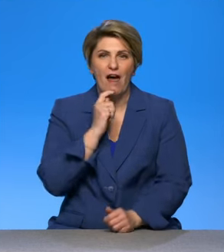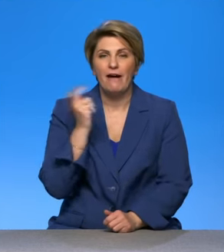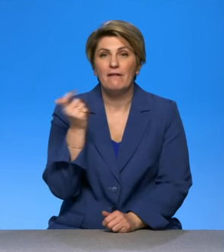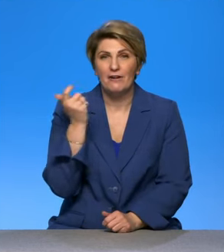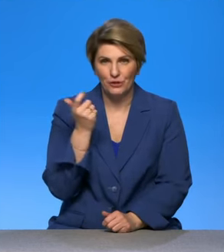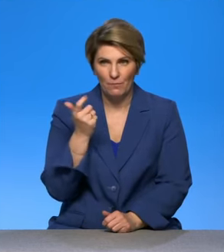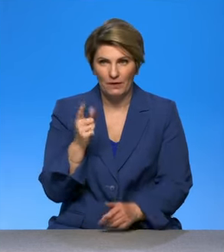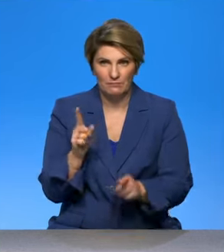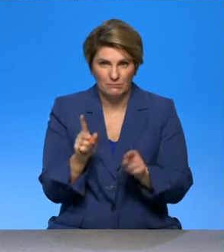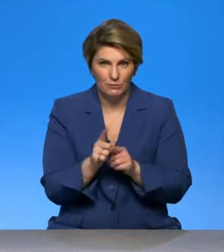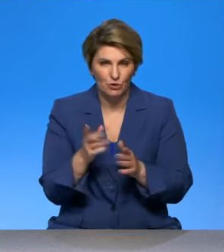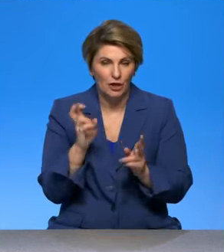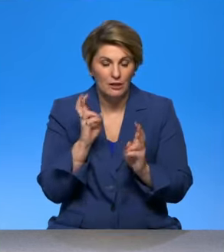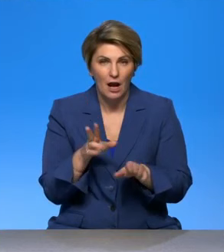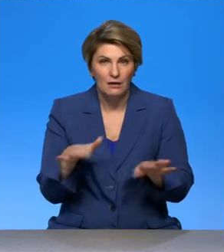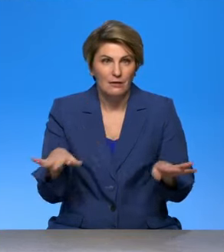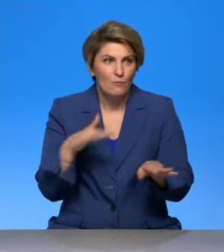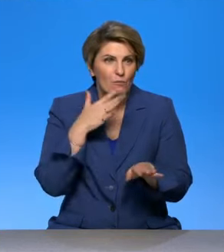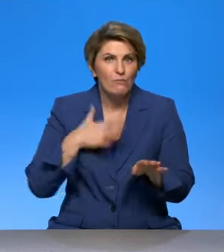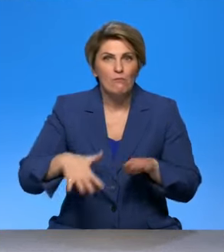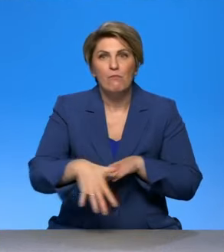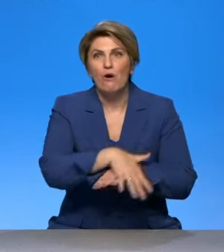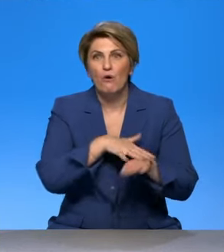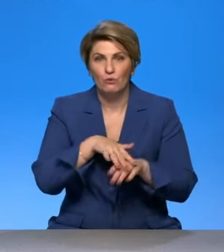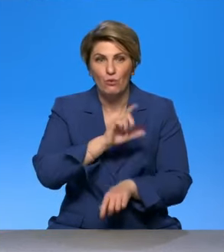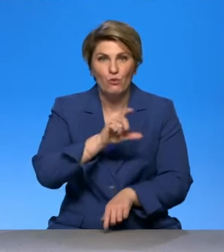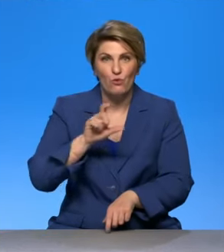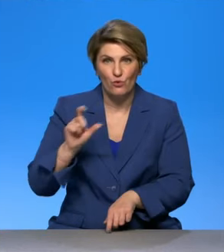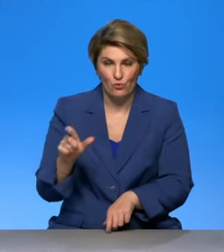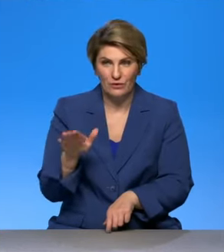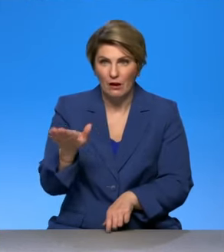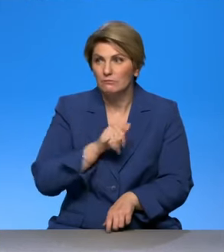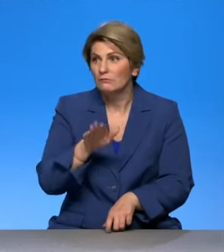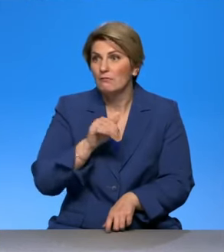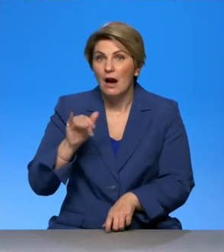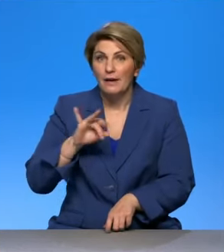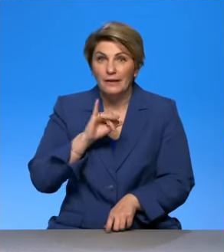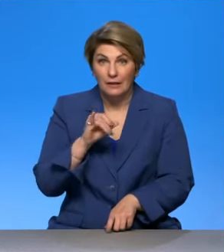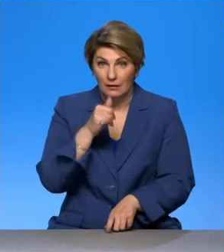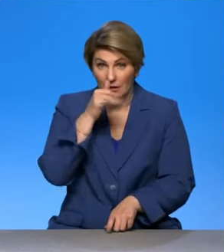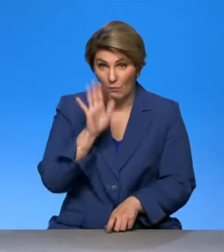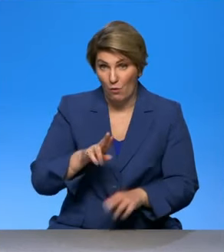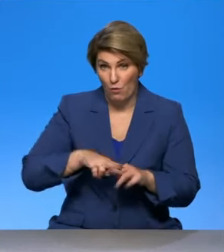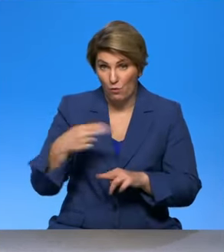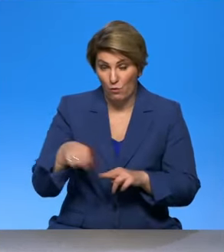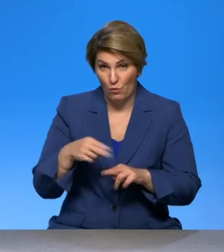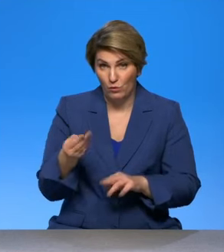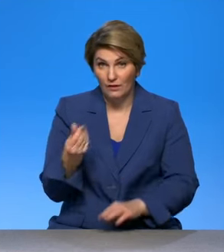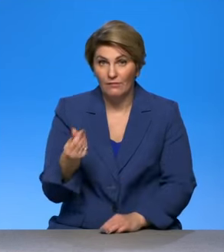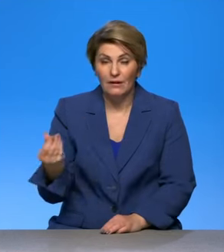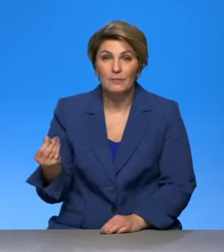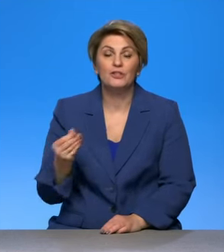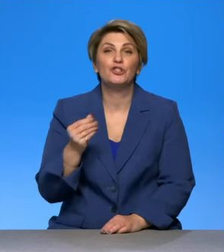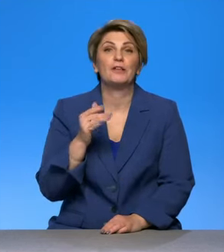нас так столько закредитованных, столько невыплаченных долгов, невыплаченных процентов, что уже и